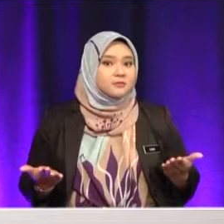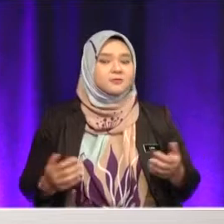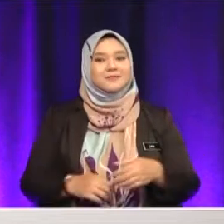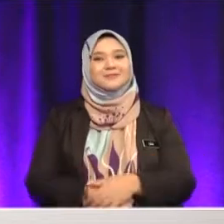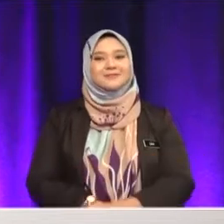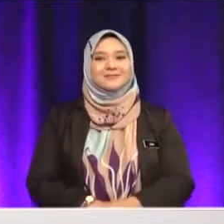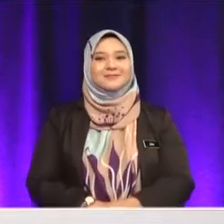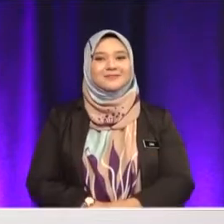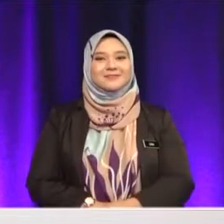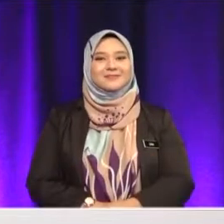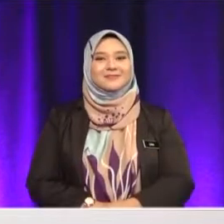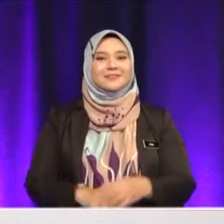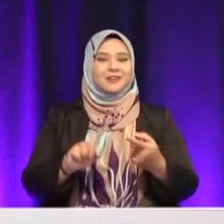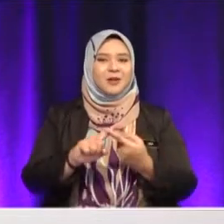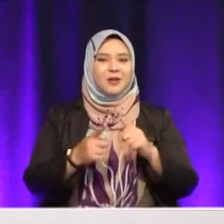betul